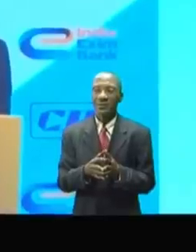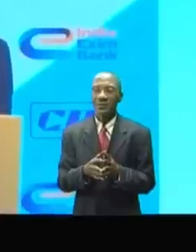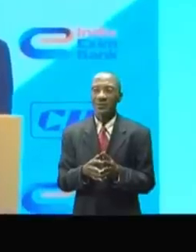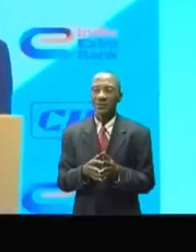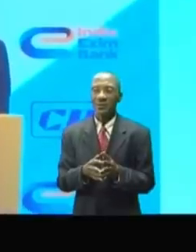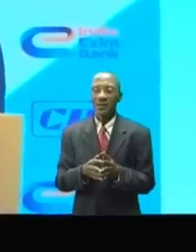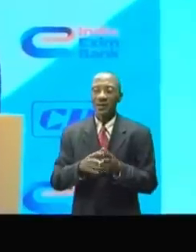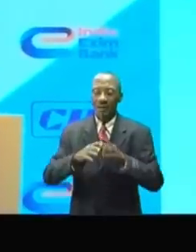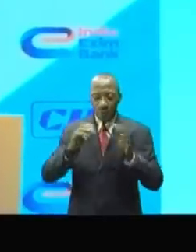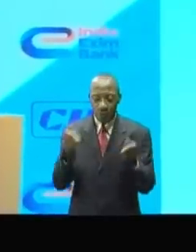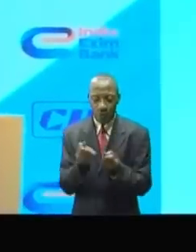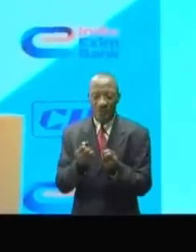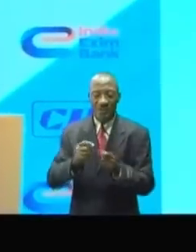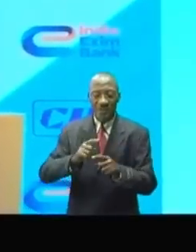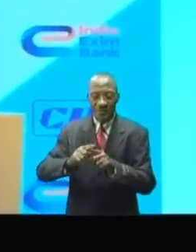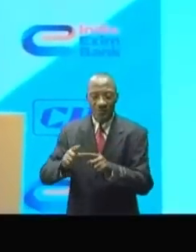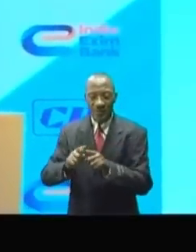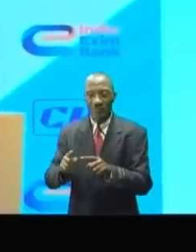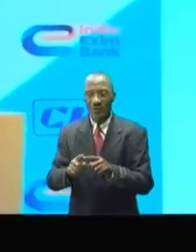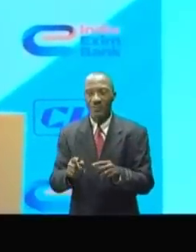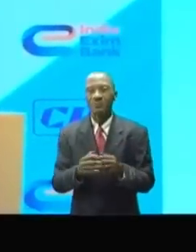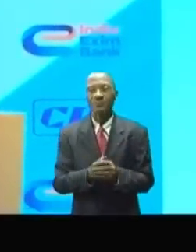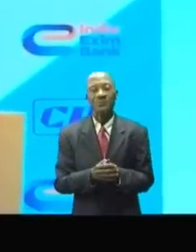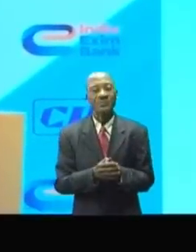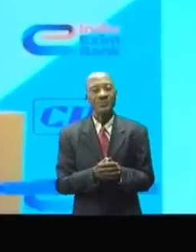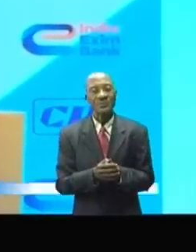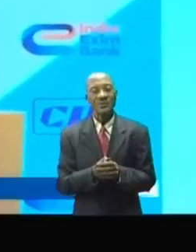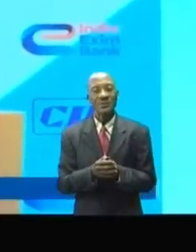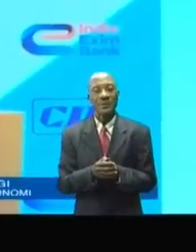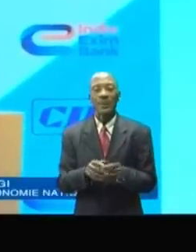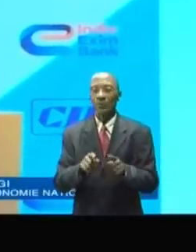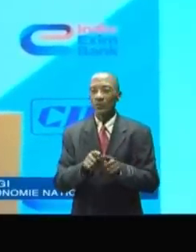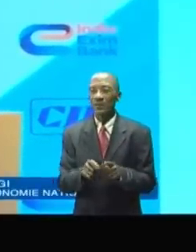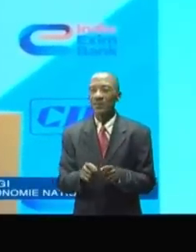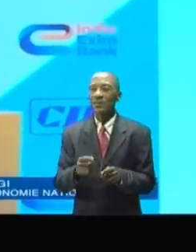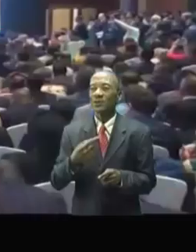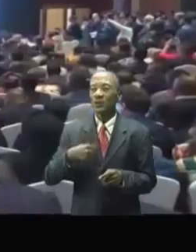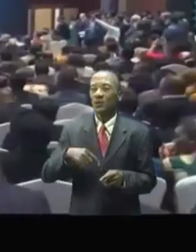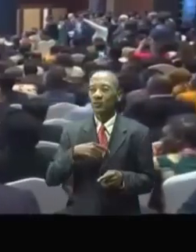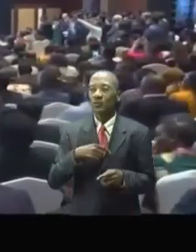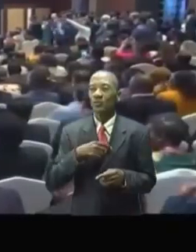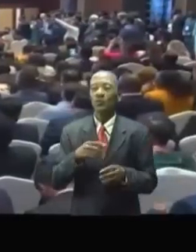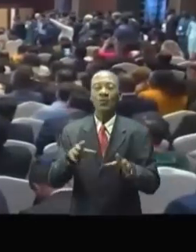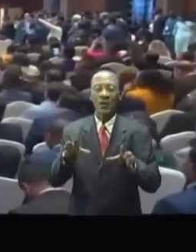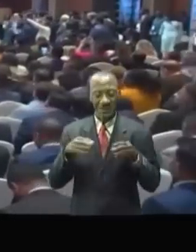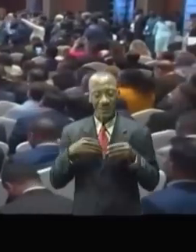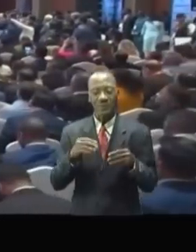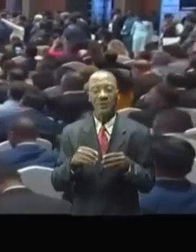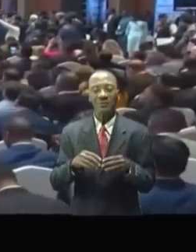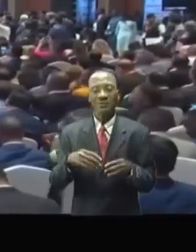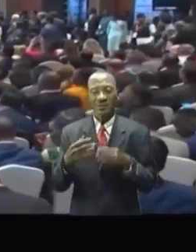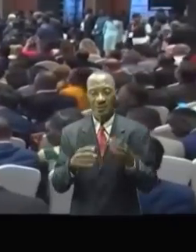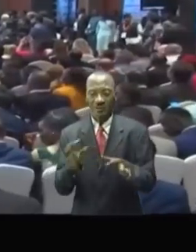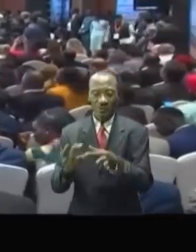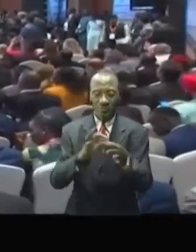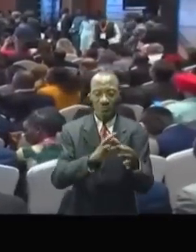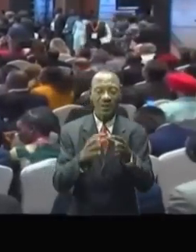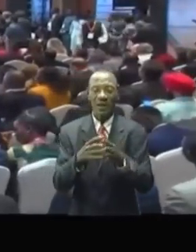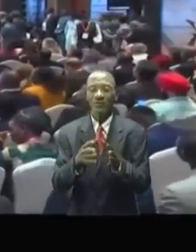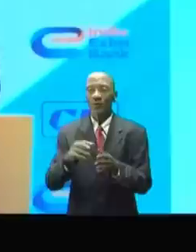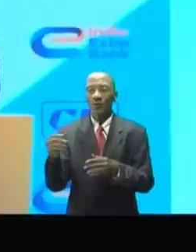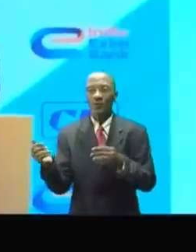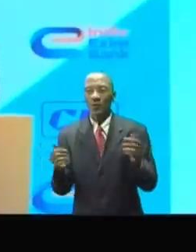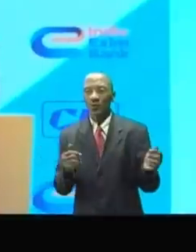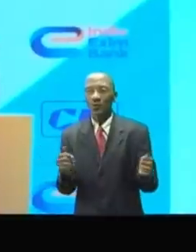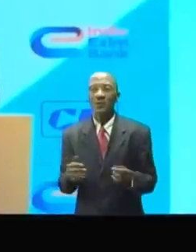apparaît comme d'aucuns l'appellent l'espoir de l'humanité. Une belle occasion pour le VPM de l'économie